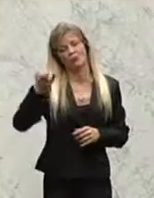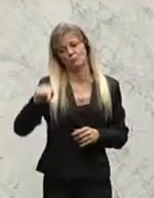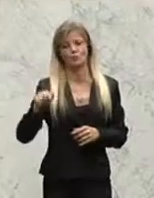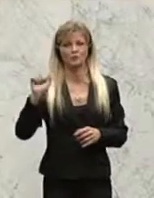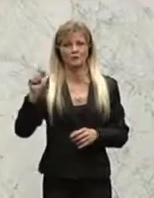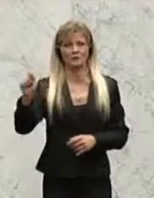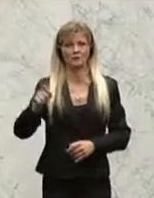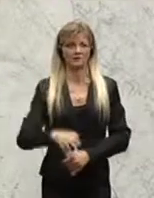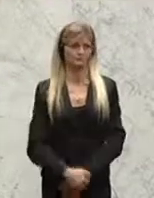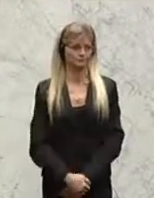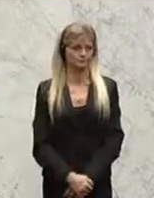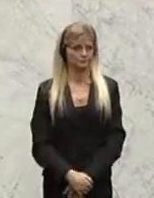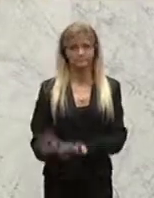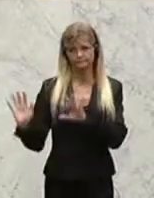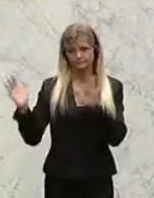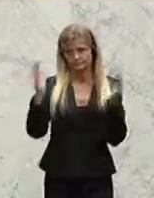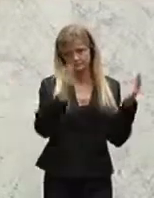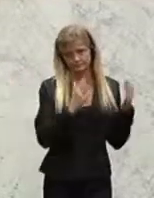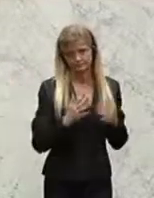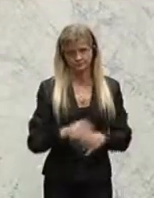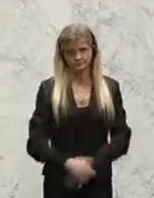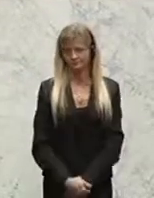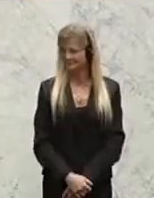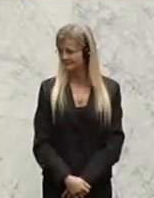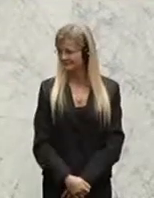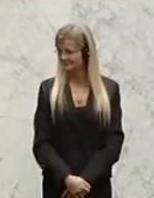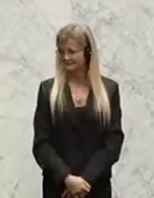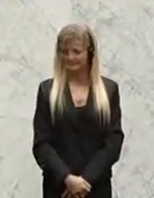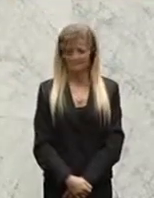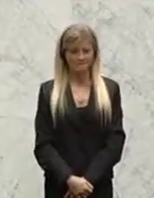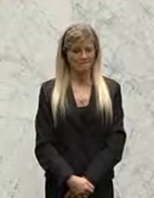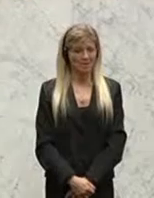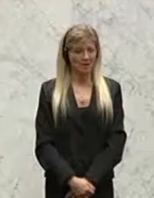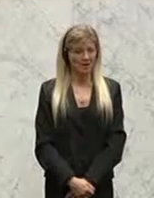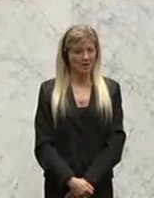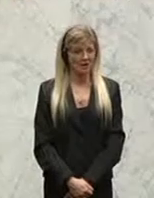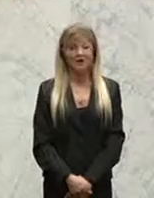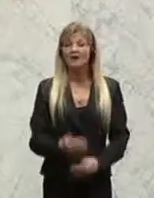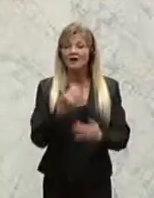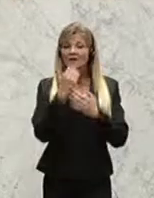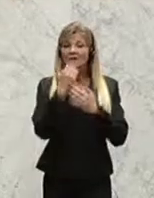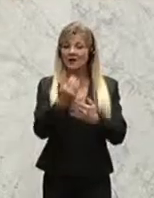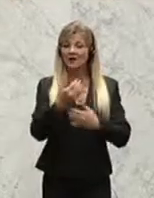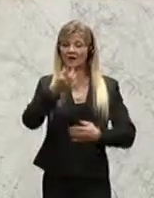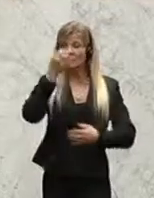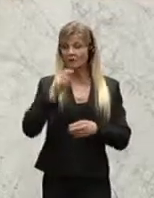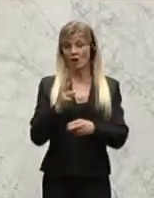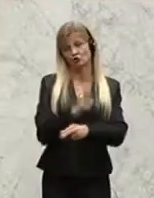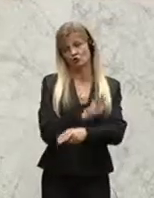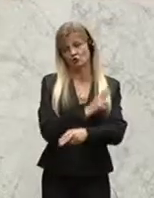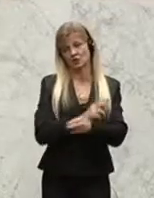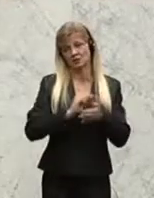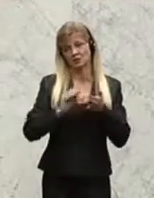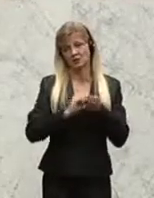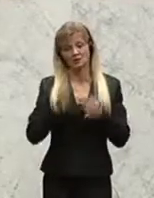Vom Wohnbaupaket bis zum Energienetzausbau habe man bereits Maßnahmen zur Verbesserung der Situation am Arbeitsmarkt gesetzt, hebt die